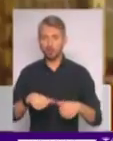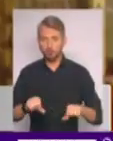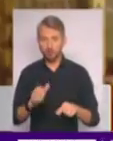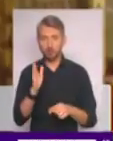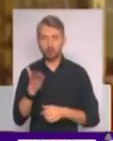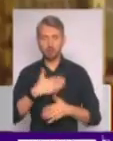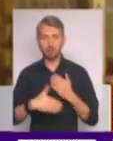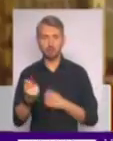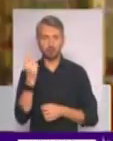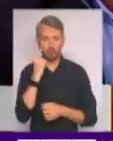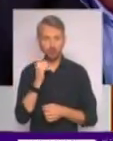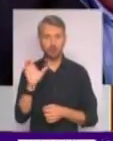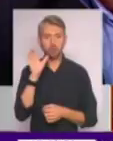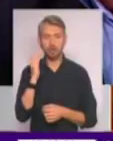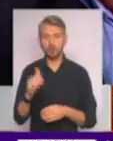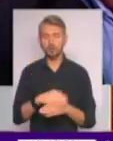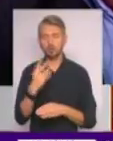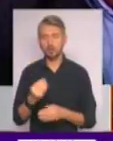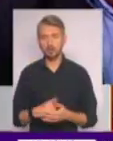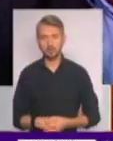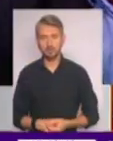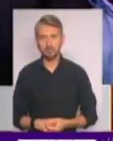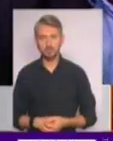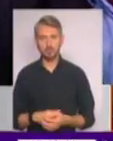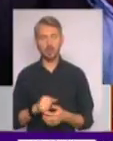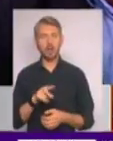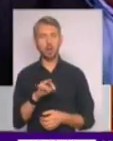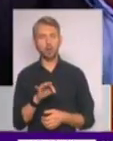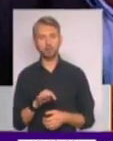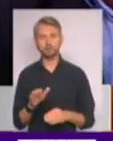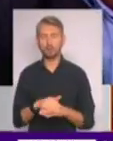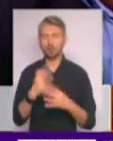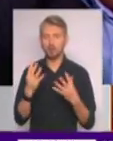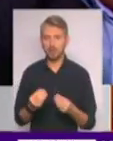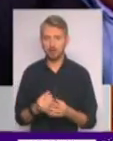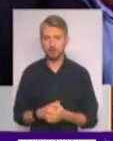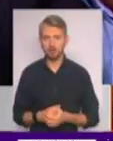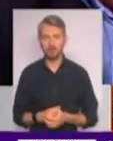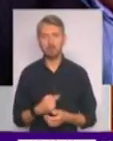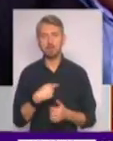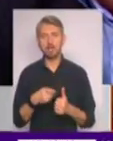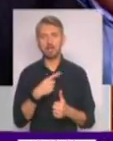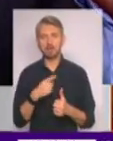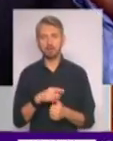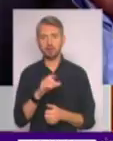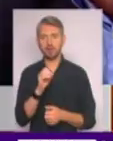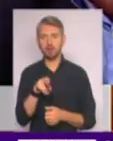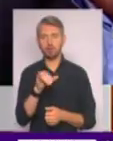раді вас почути. Слухаємо вас. Добрий день. Алло. Добрий день. Добрий день. Мене звуть Едуард.